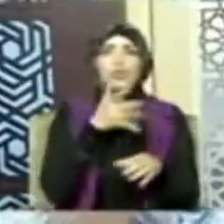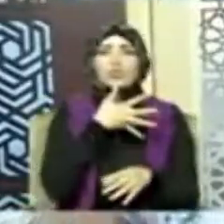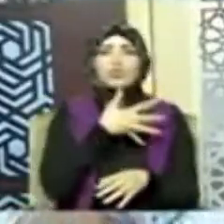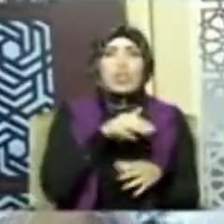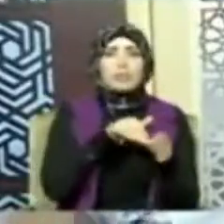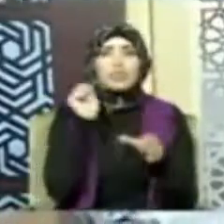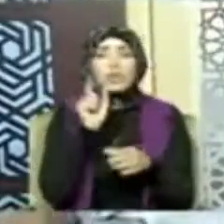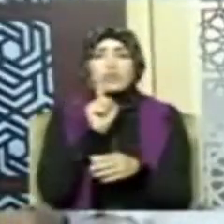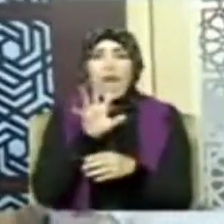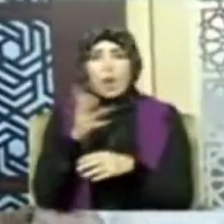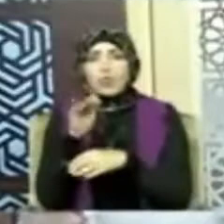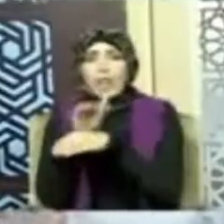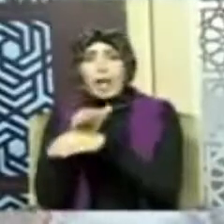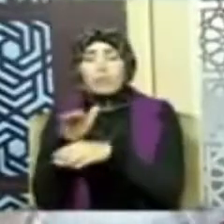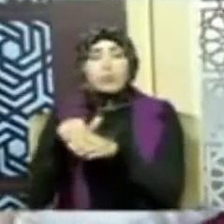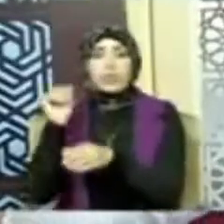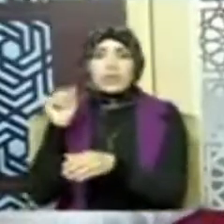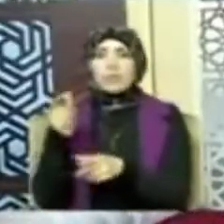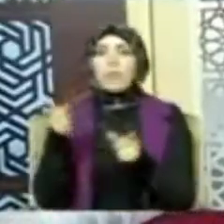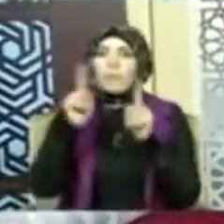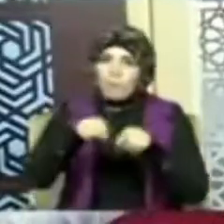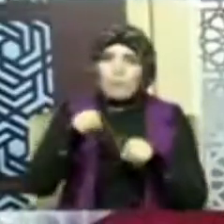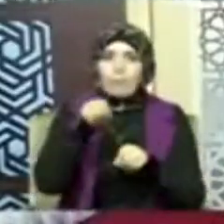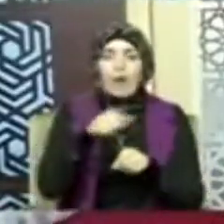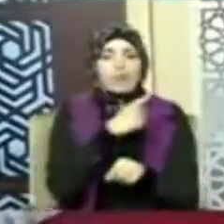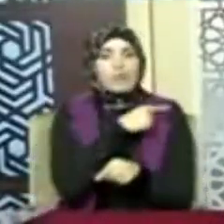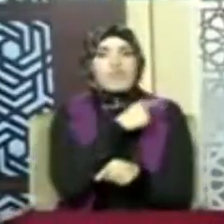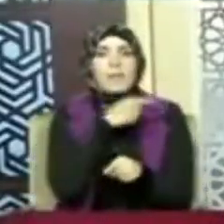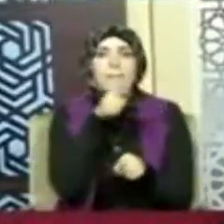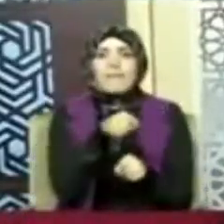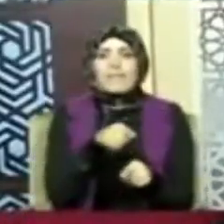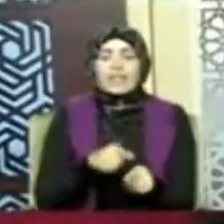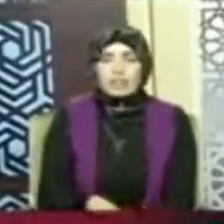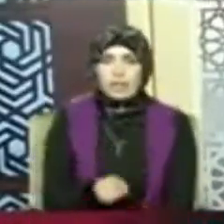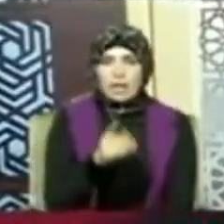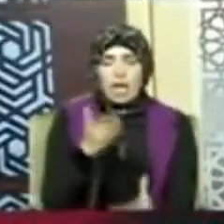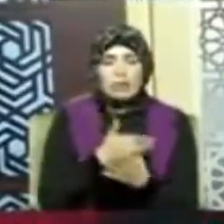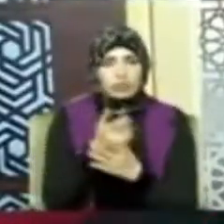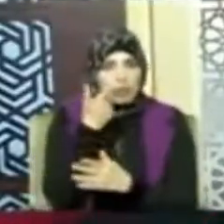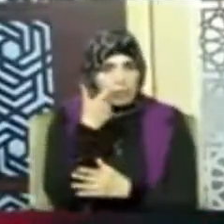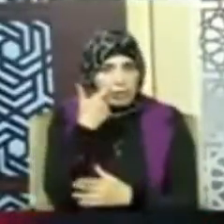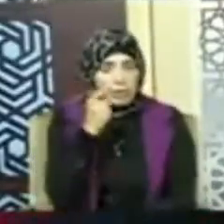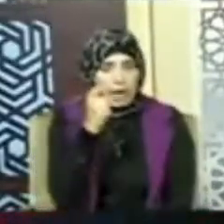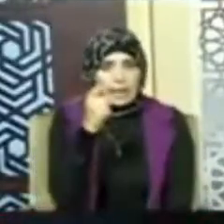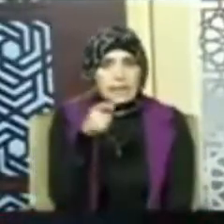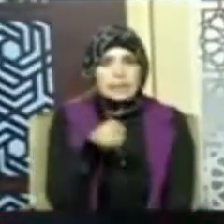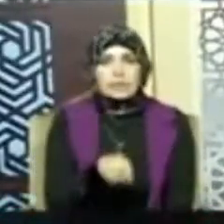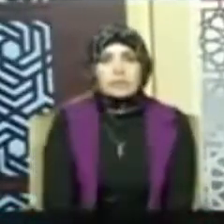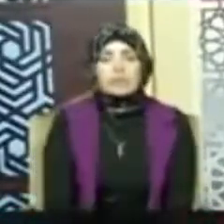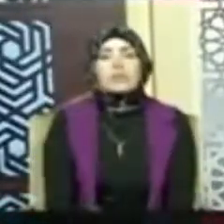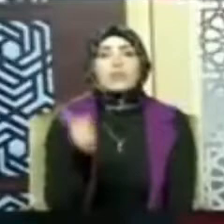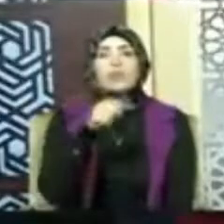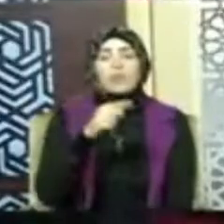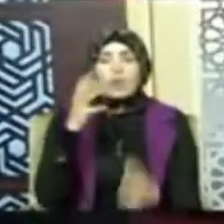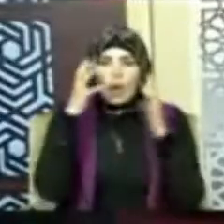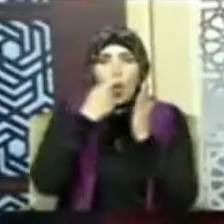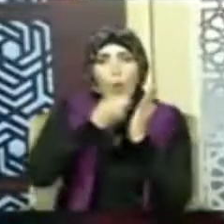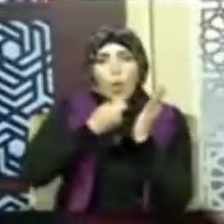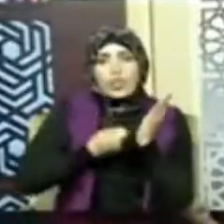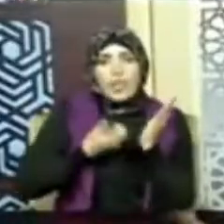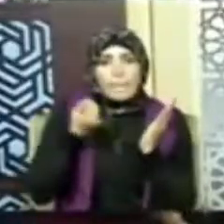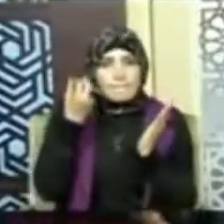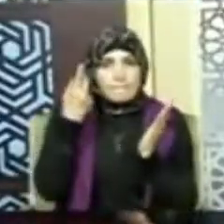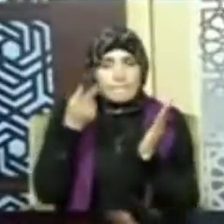دور العلماء، ولينذروا قومهم إذا رجعوا إليهم لعلهم يحذرون. ودور الكتاب والمفكرين